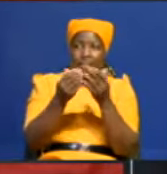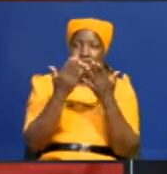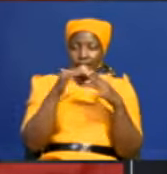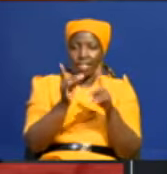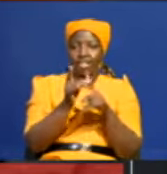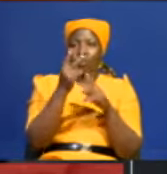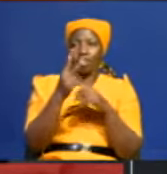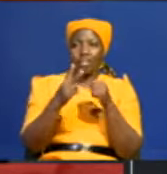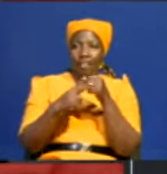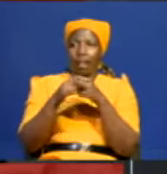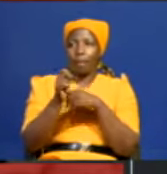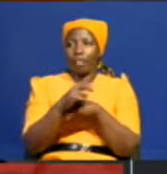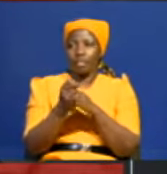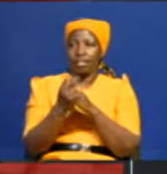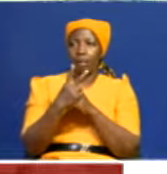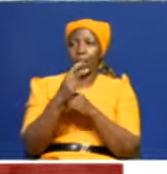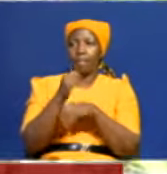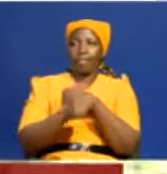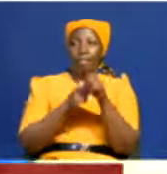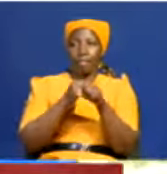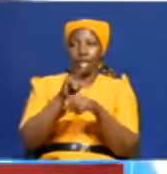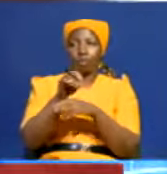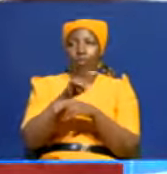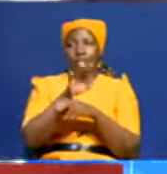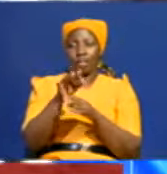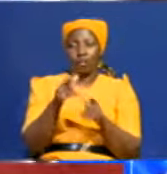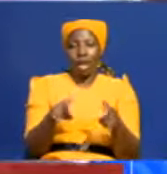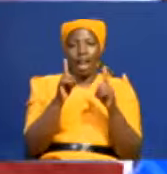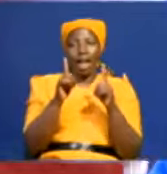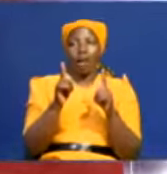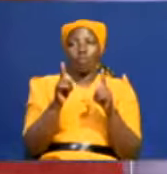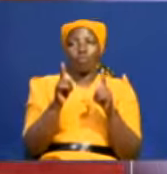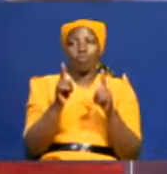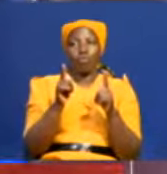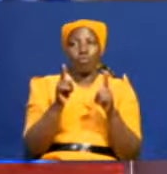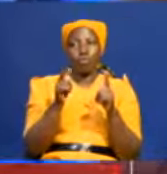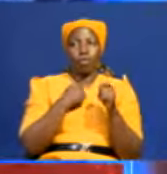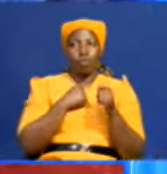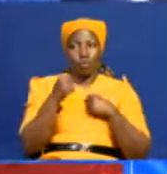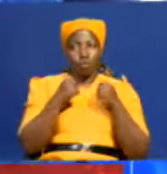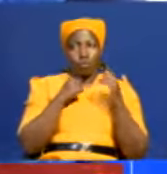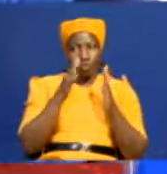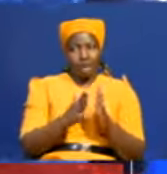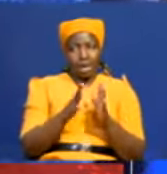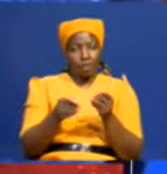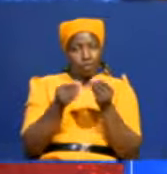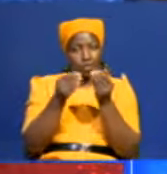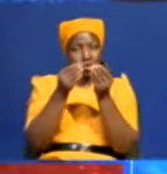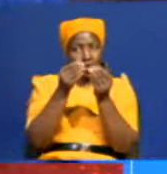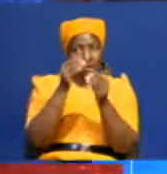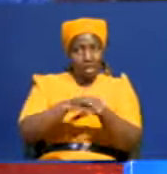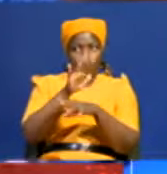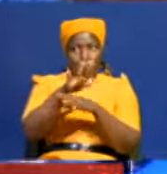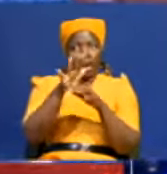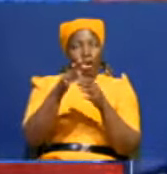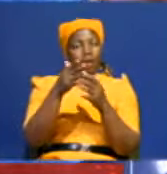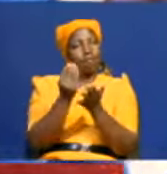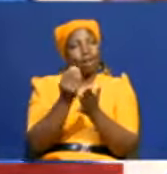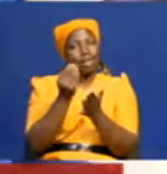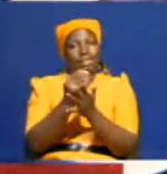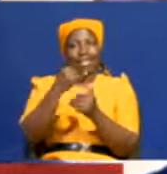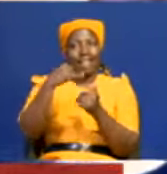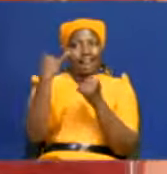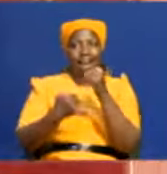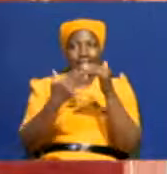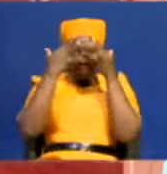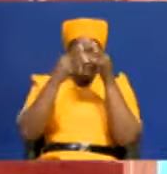mwaka 2023 kumruhusu raia huyo wa Rwanda kupata fedha zake ni wa mwisho na haujapingwa wala kuzuiwa